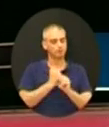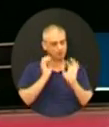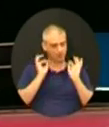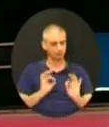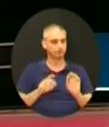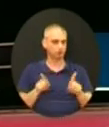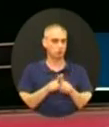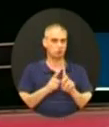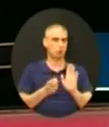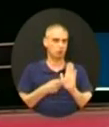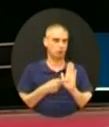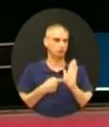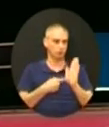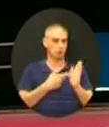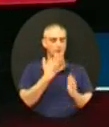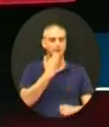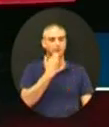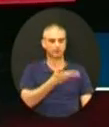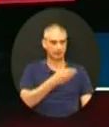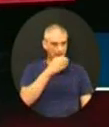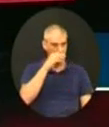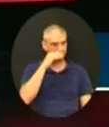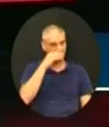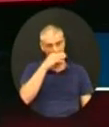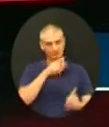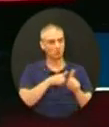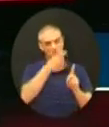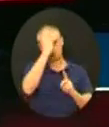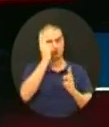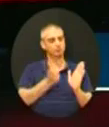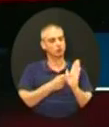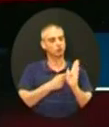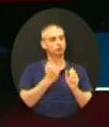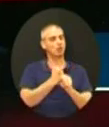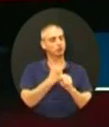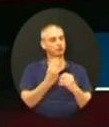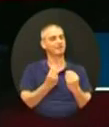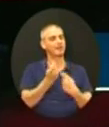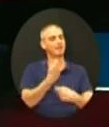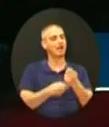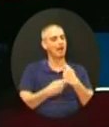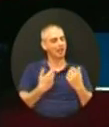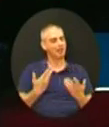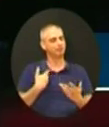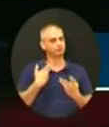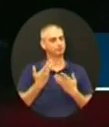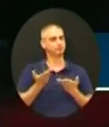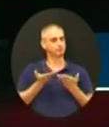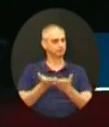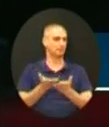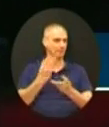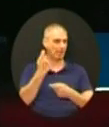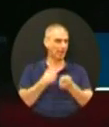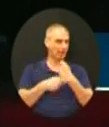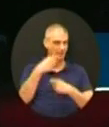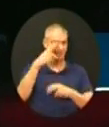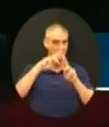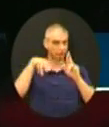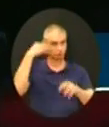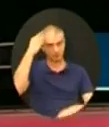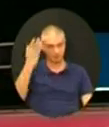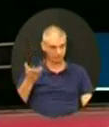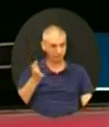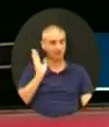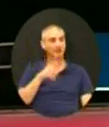כן, כמו שדורשים לדוגמה מישראל, כמו שטראמפ דורש מישראל לבצע צעדים כלכליים בוני אמון כלפי הרשות